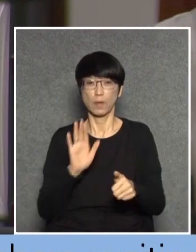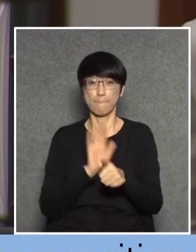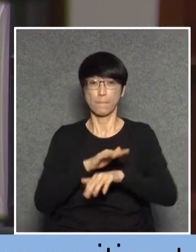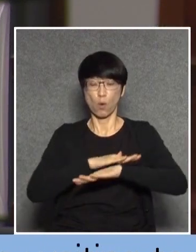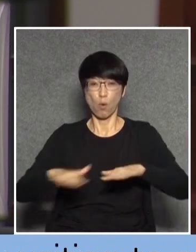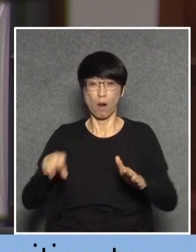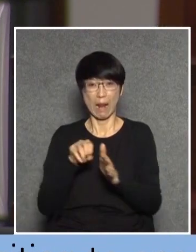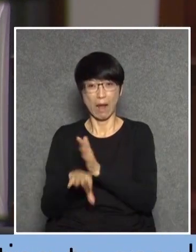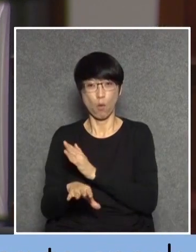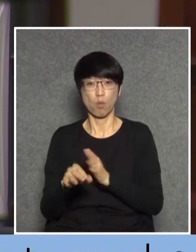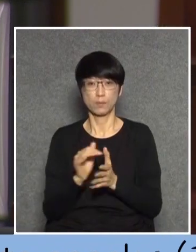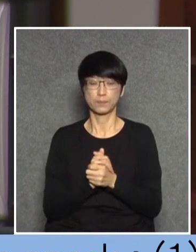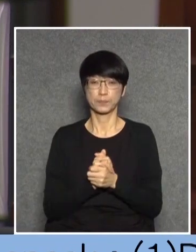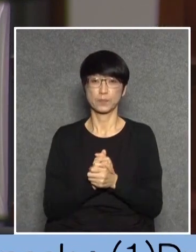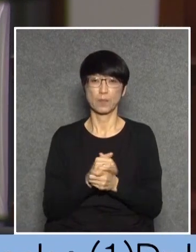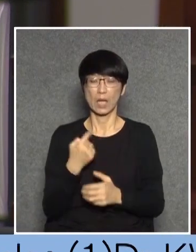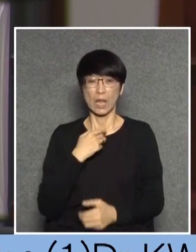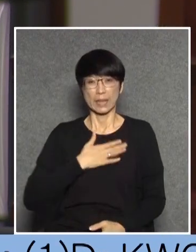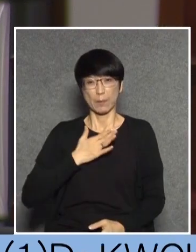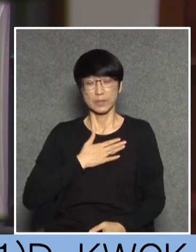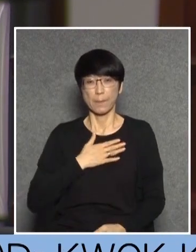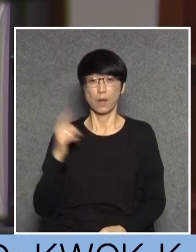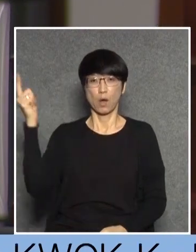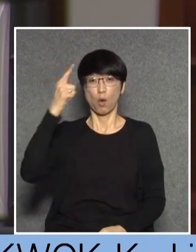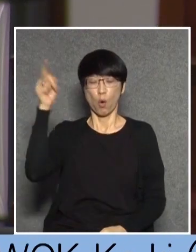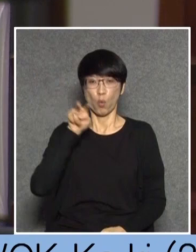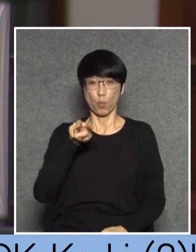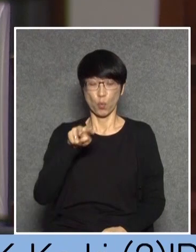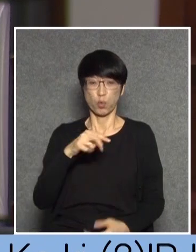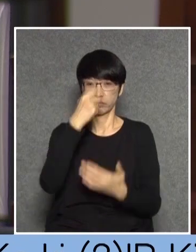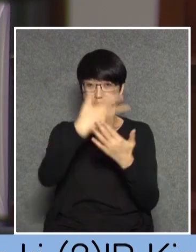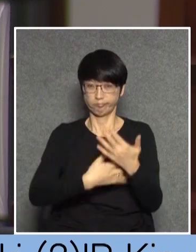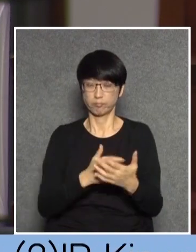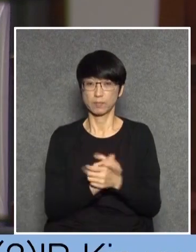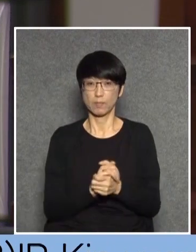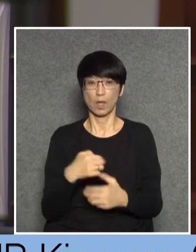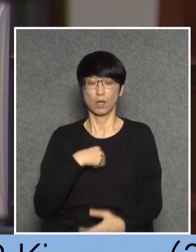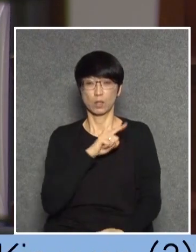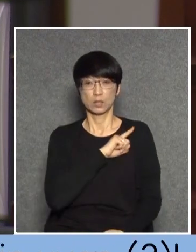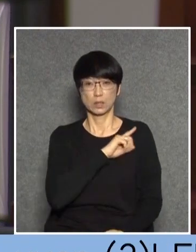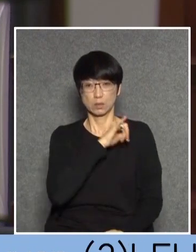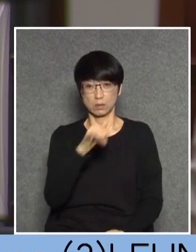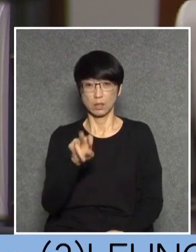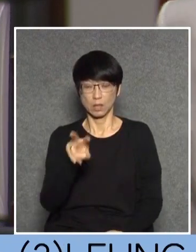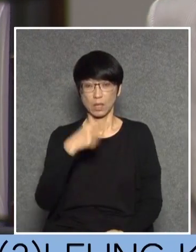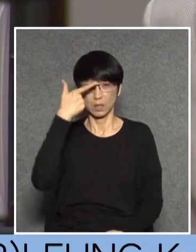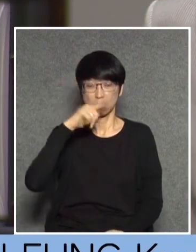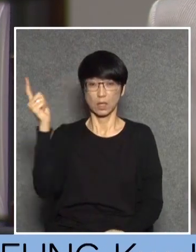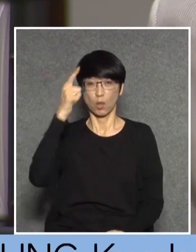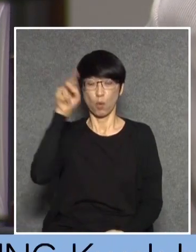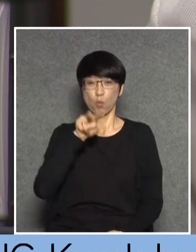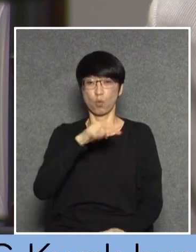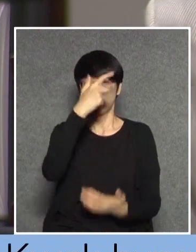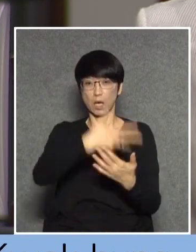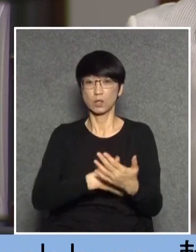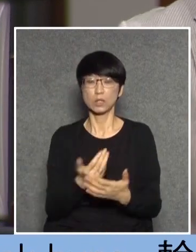漏洞啊等等啊，咁我哋更加擔心呢個空管系統。嗱，我哋自己亦都親身去睇過佢嗰個新空管系統。當